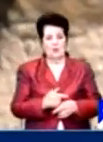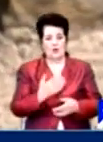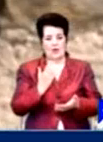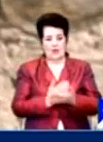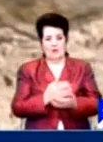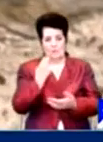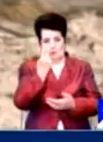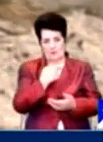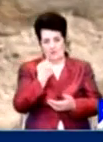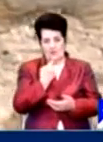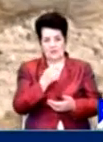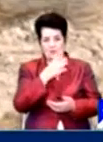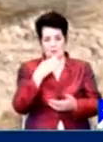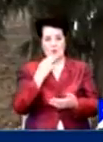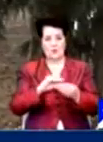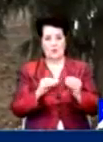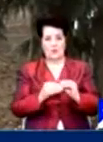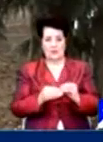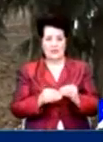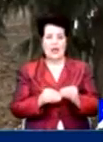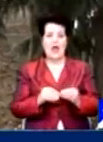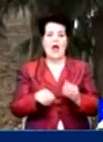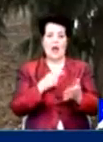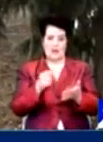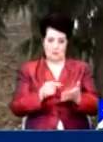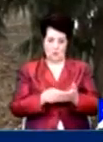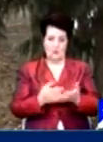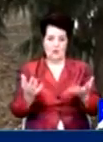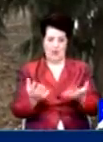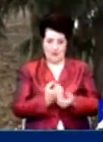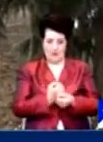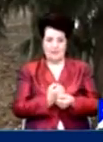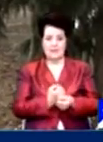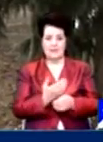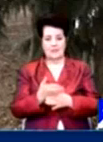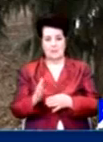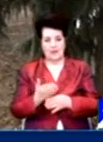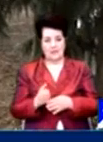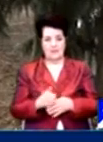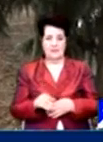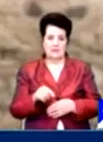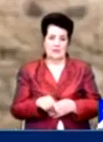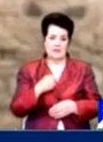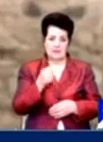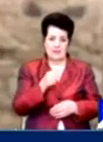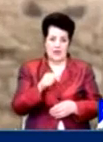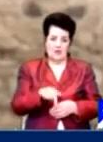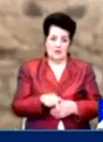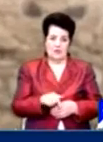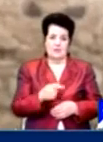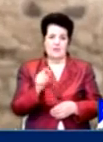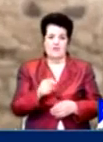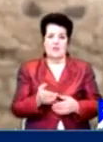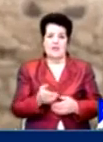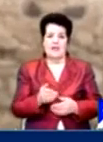față anumite probleme, răspunsurile la care le-am găsit parțial. Revenirea anul acesta este în contextul acelor descoperiri și